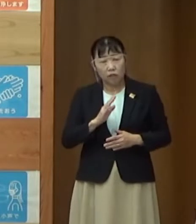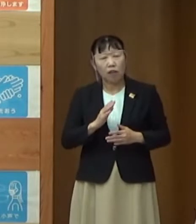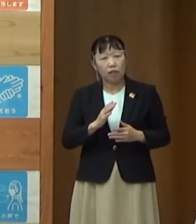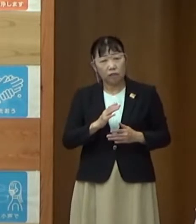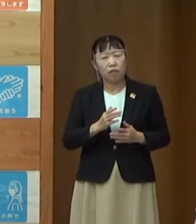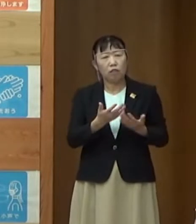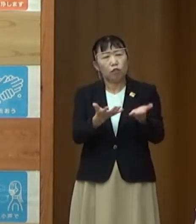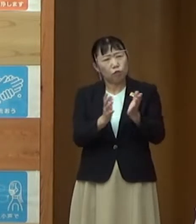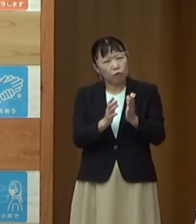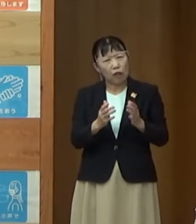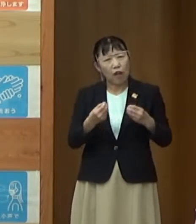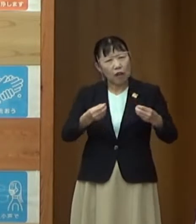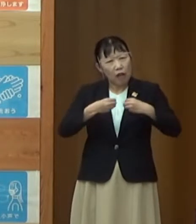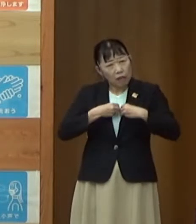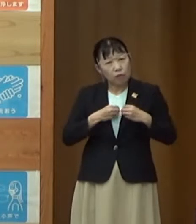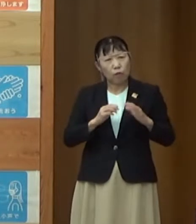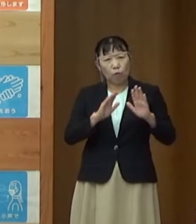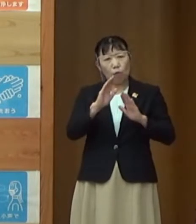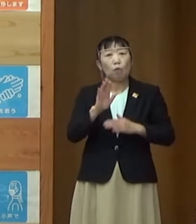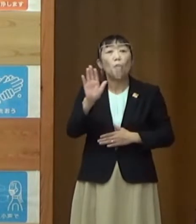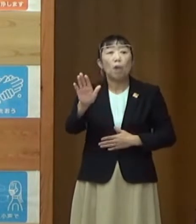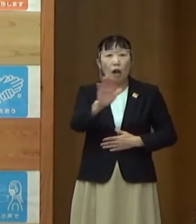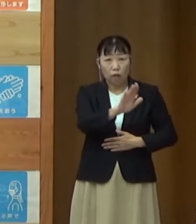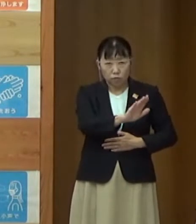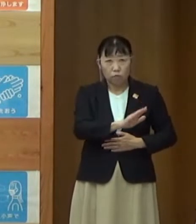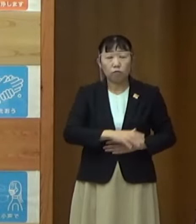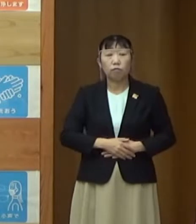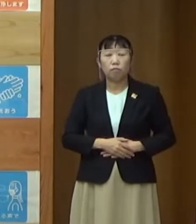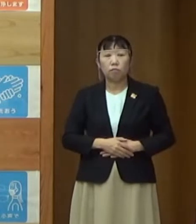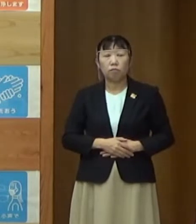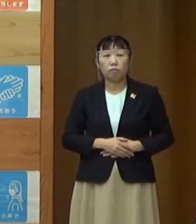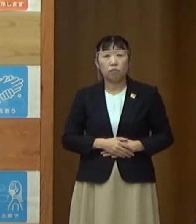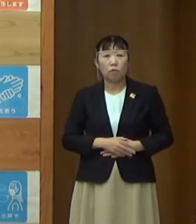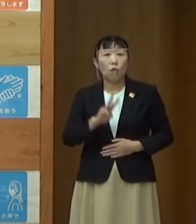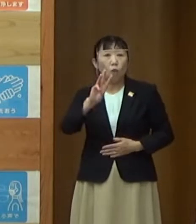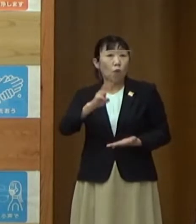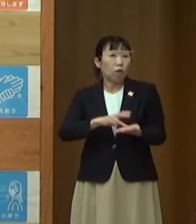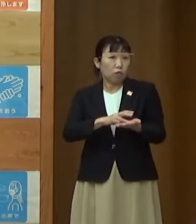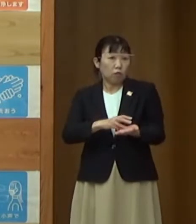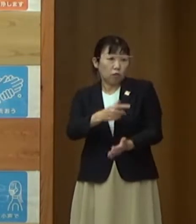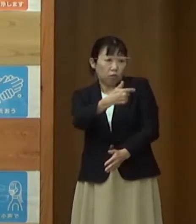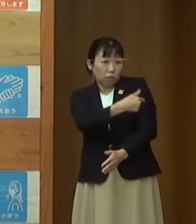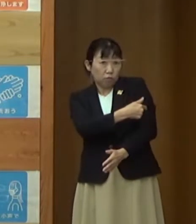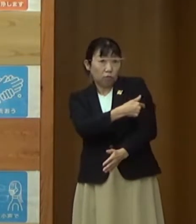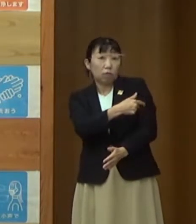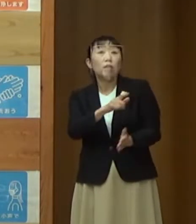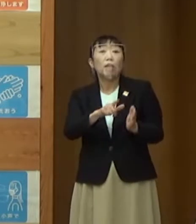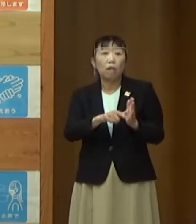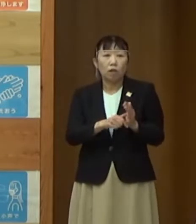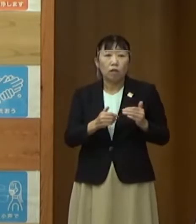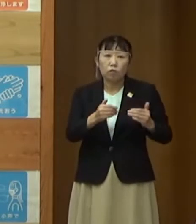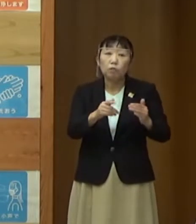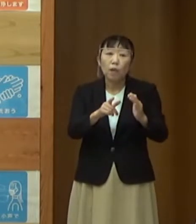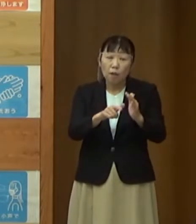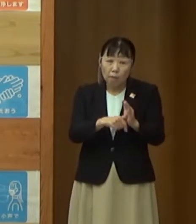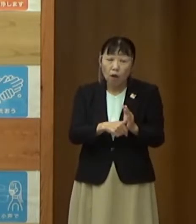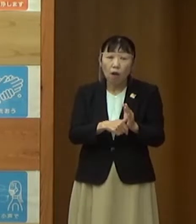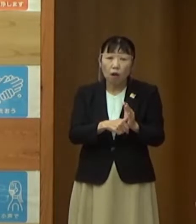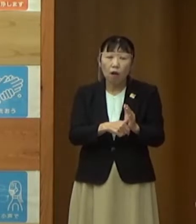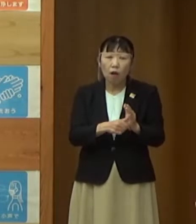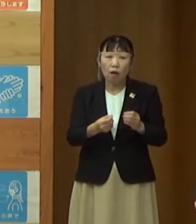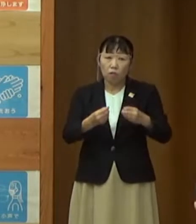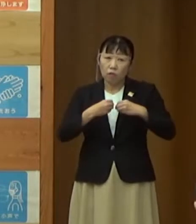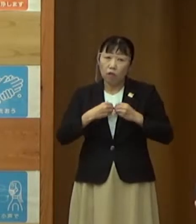ています。ワクチンの接種が進むと重症化が防げるので、医療提供体